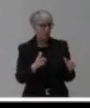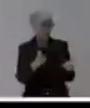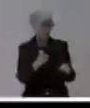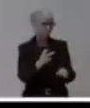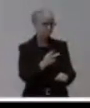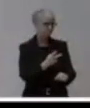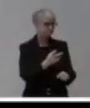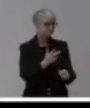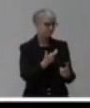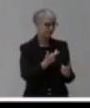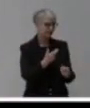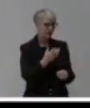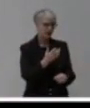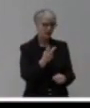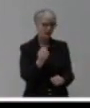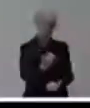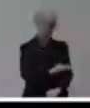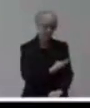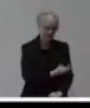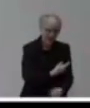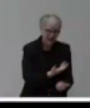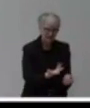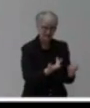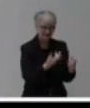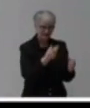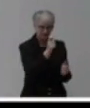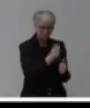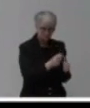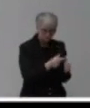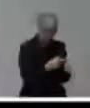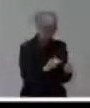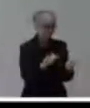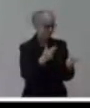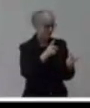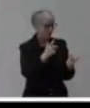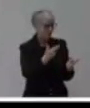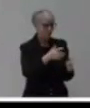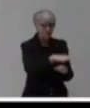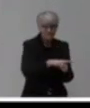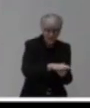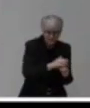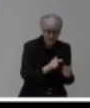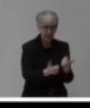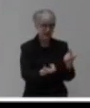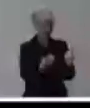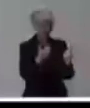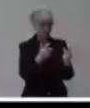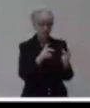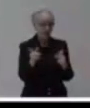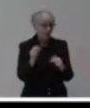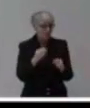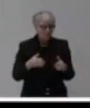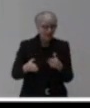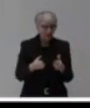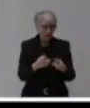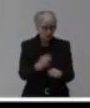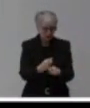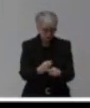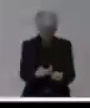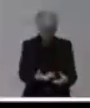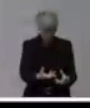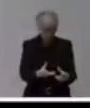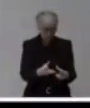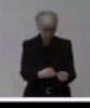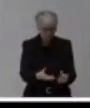familiari, badanti come talvolta viene detto, è un percorso che realizzeremo